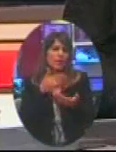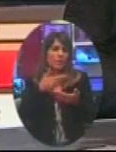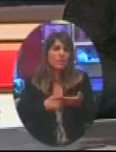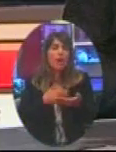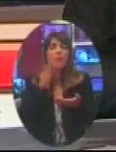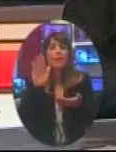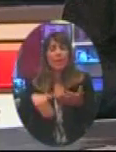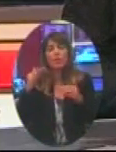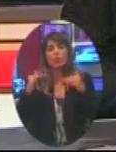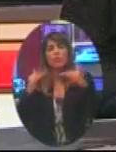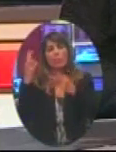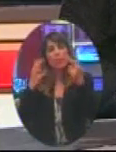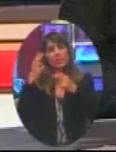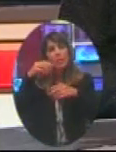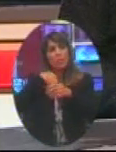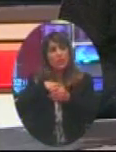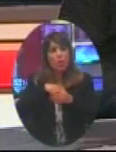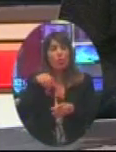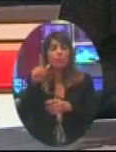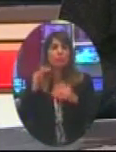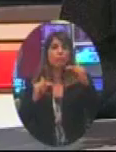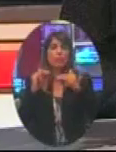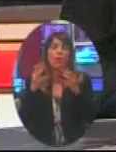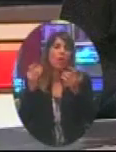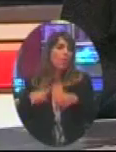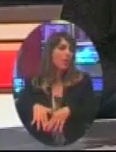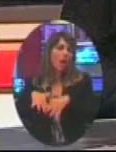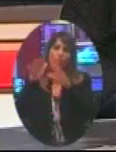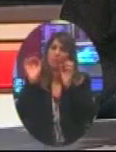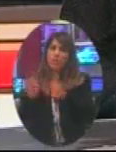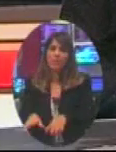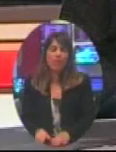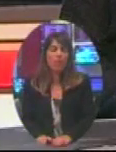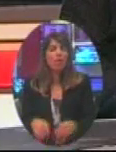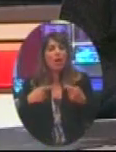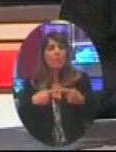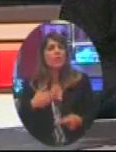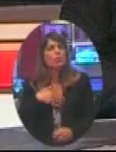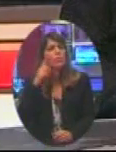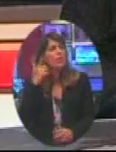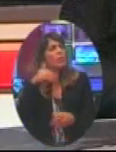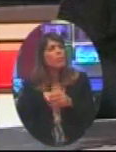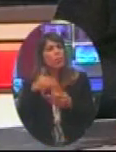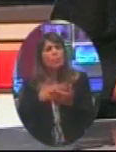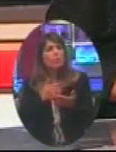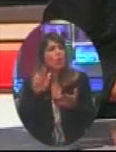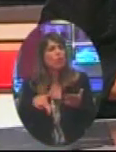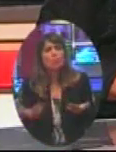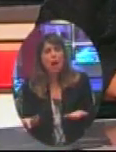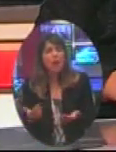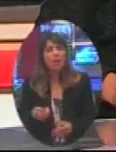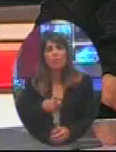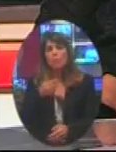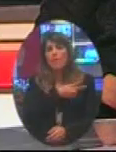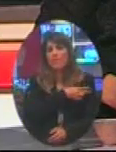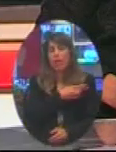את המידע שנמצא בתוכו להררי זבל. חברי כנסת דרשו לדעת מה קיים במסמך, והמפכ"ל התעקש כי על